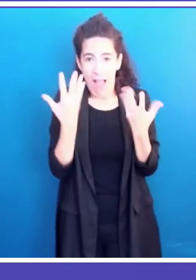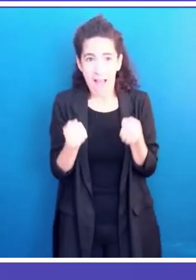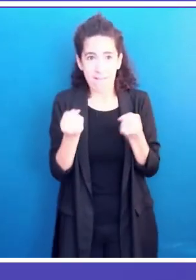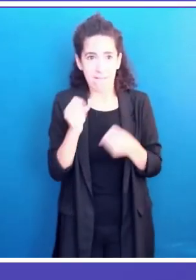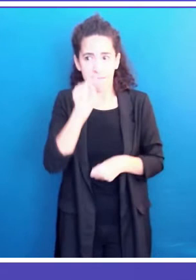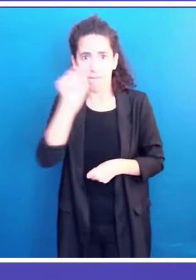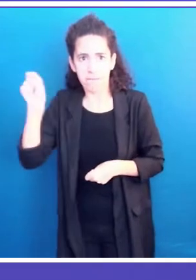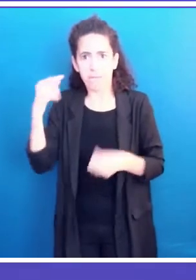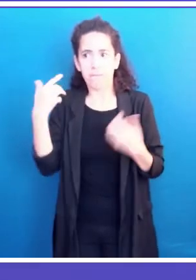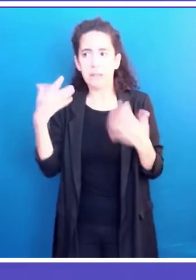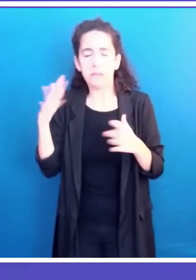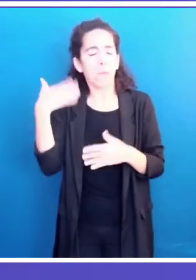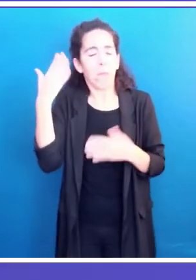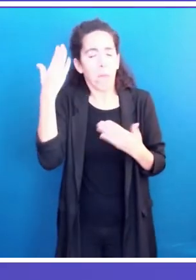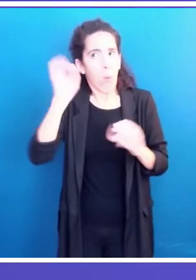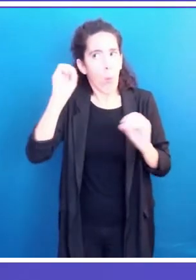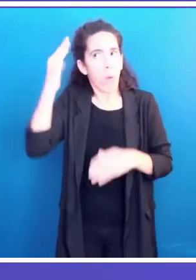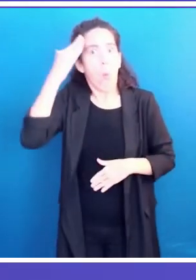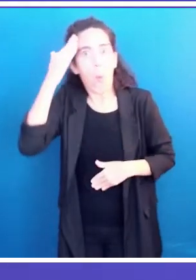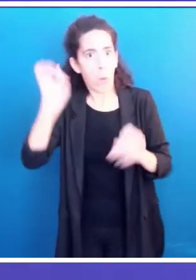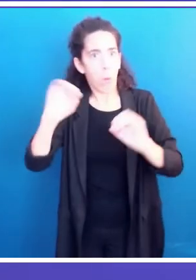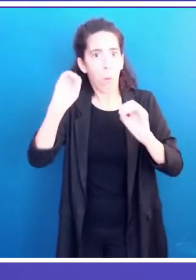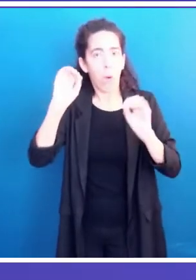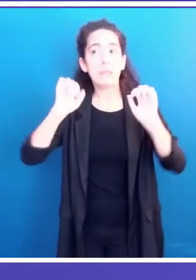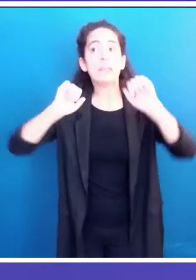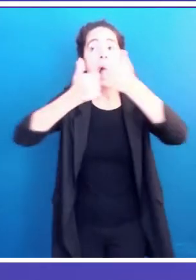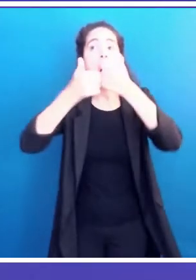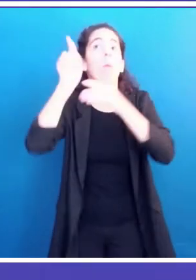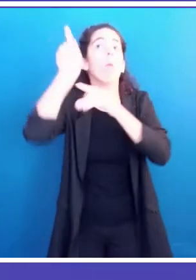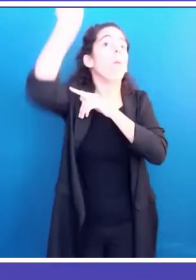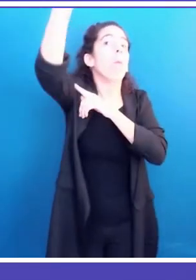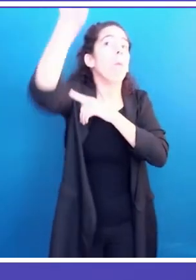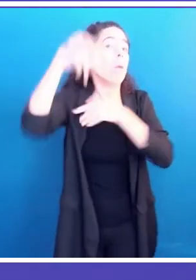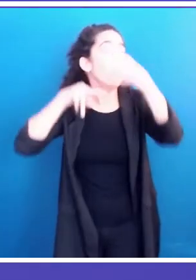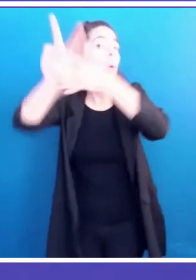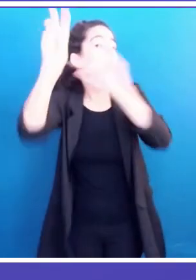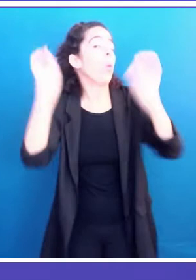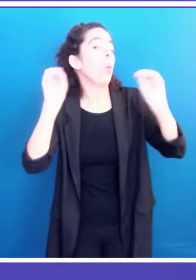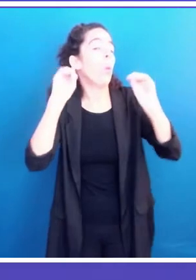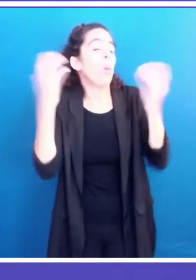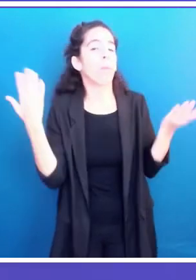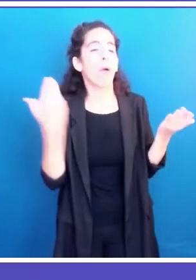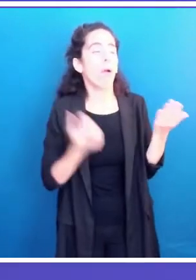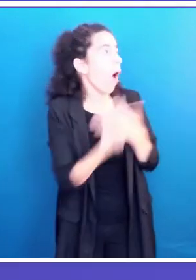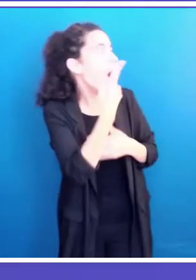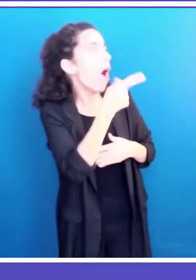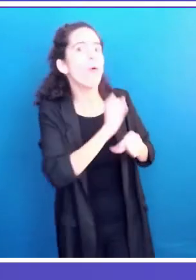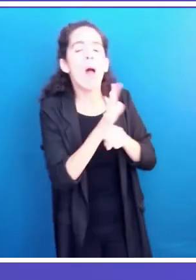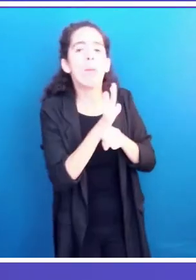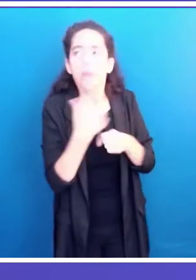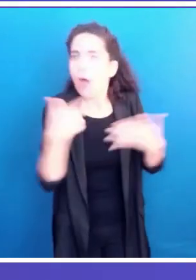هذه التحديات ما زلنا في طور اكتشافها، وذلك لأن الجائحة